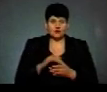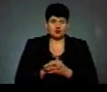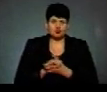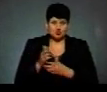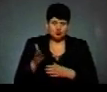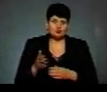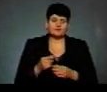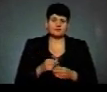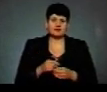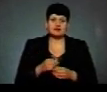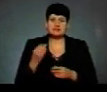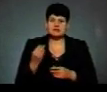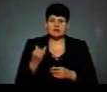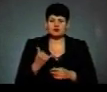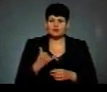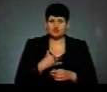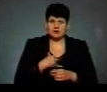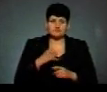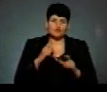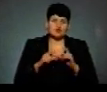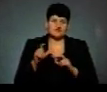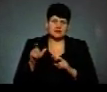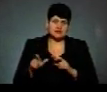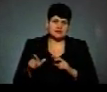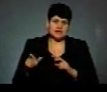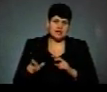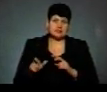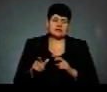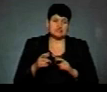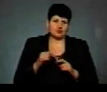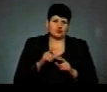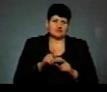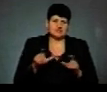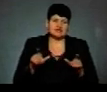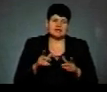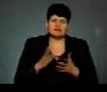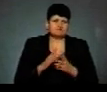країни. Саме цікаво, що в нашому університеті ми в тому плані дуже унікальні, тому що